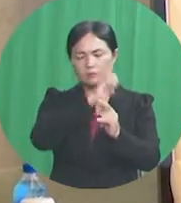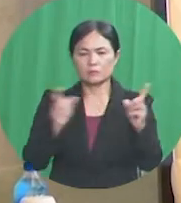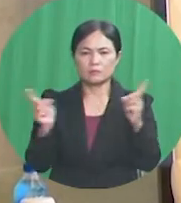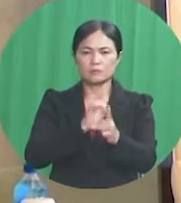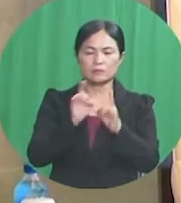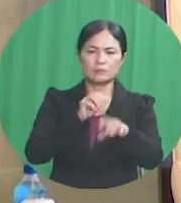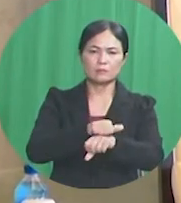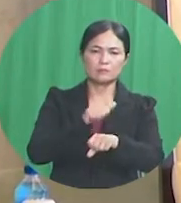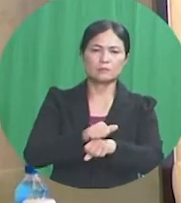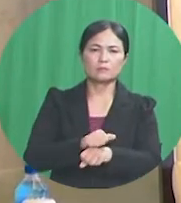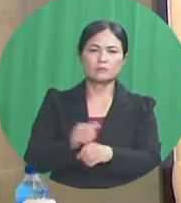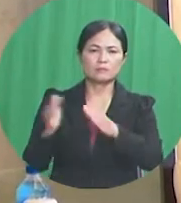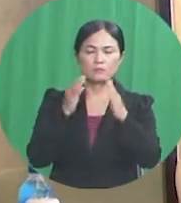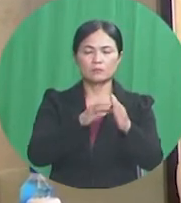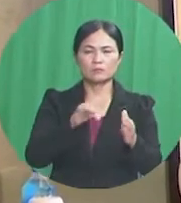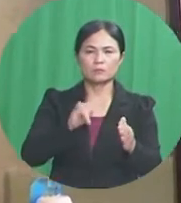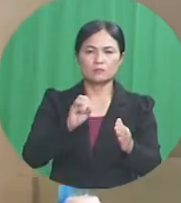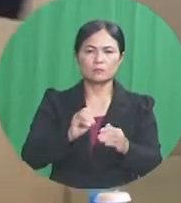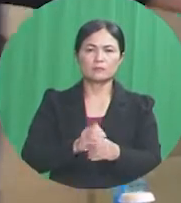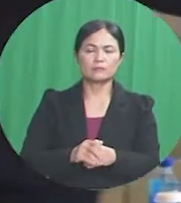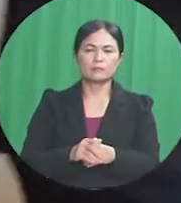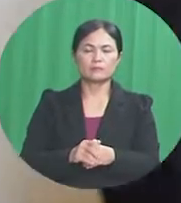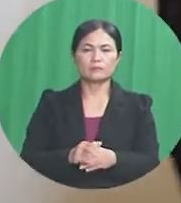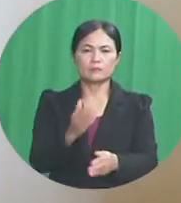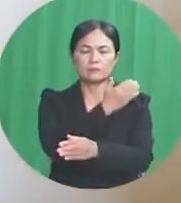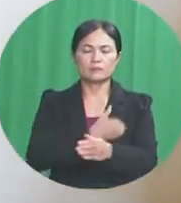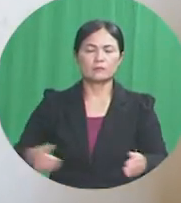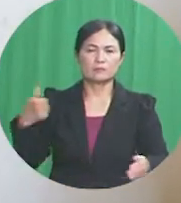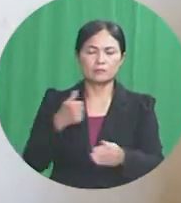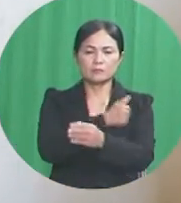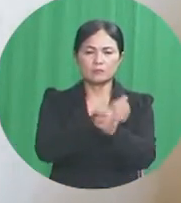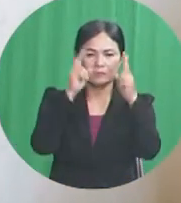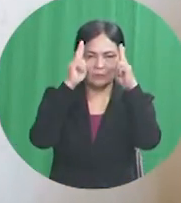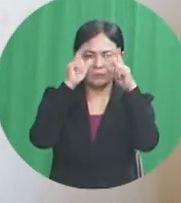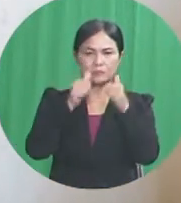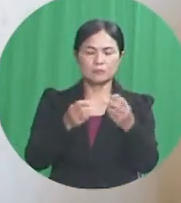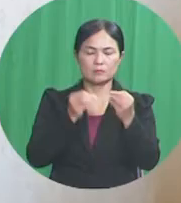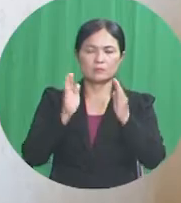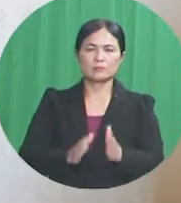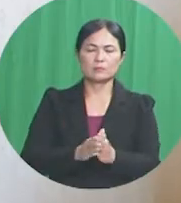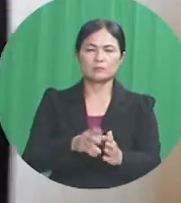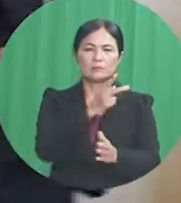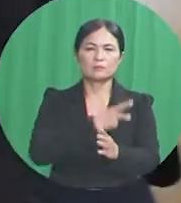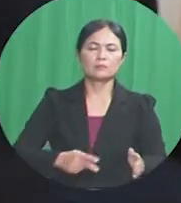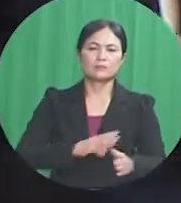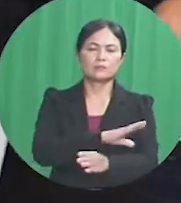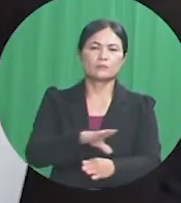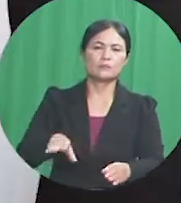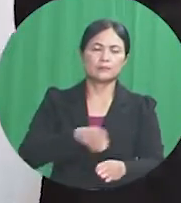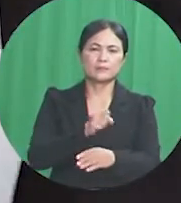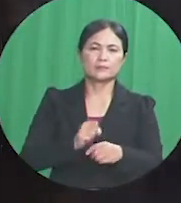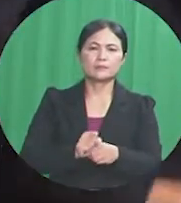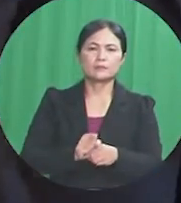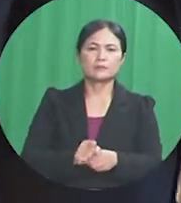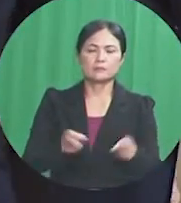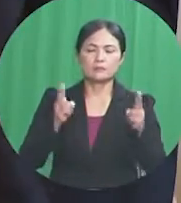ភាក្សាការងារនៅទីក្រុងតូក្យូសម្តេចអគ្គមហាសេនាបតីតេជោហ៊ុនសែននាយករដ្ឋមន្ត្រីនៃព្រះរាជាណាចក្រកម្ពុជា